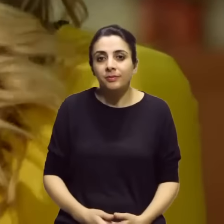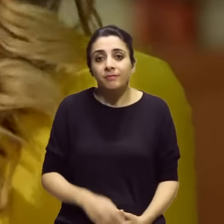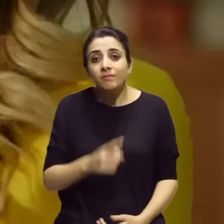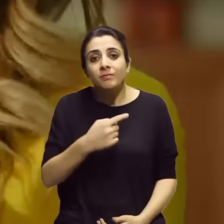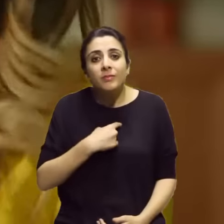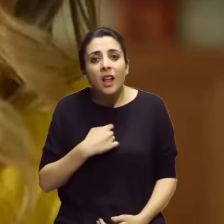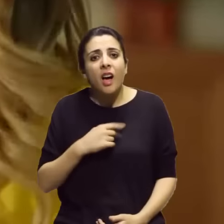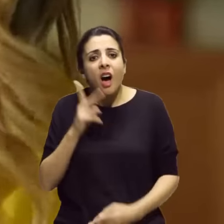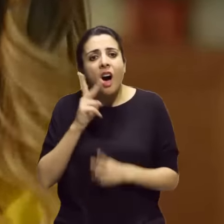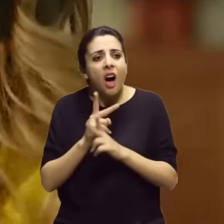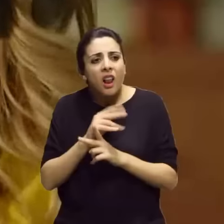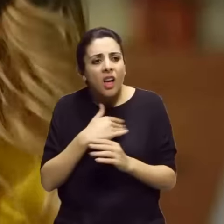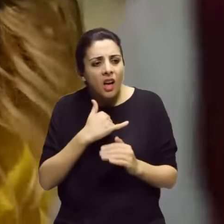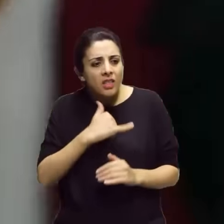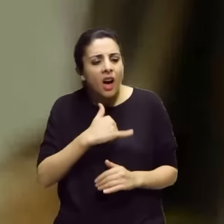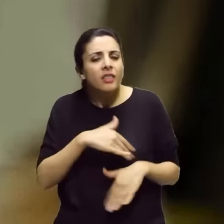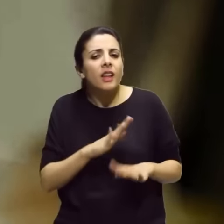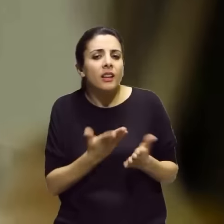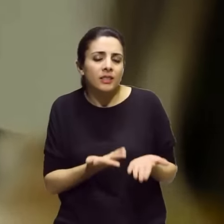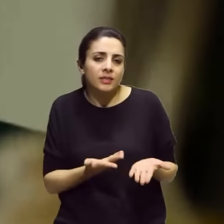Ama sen benim hayallerimin pek yakınından geçmiyorsun.